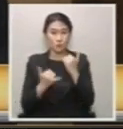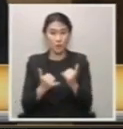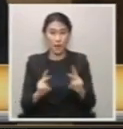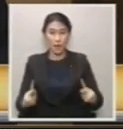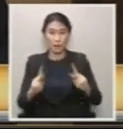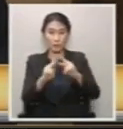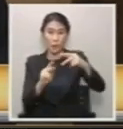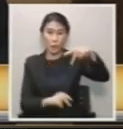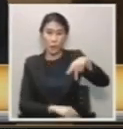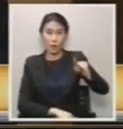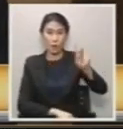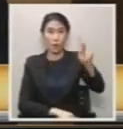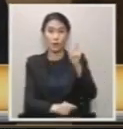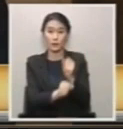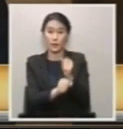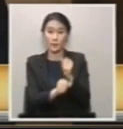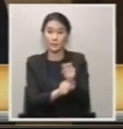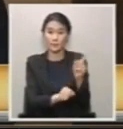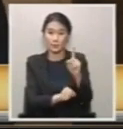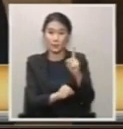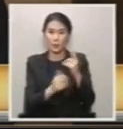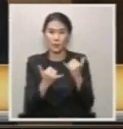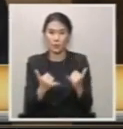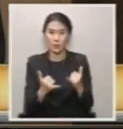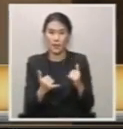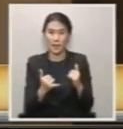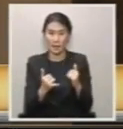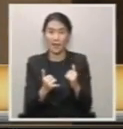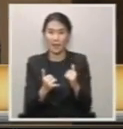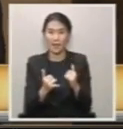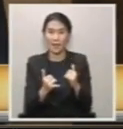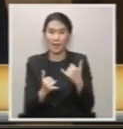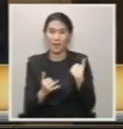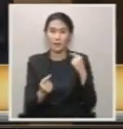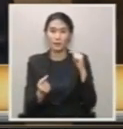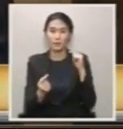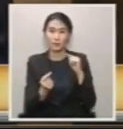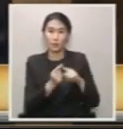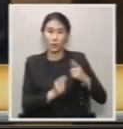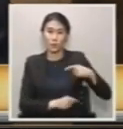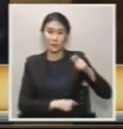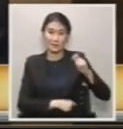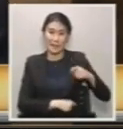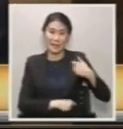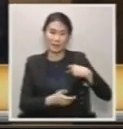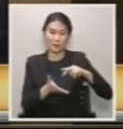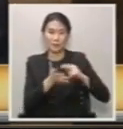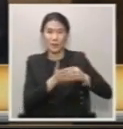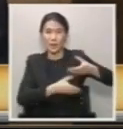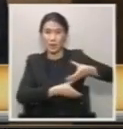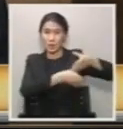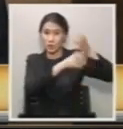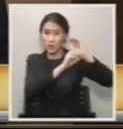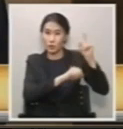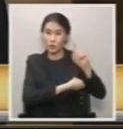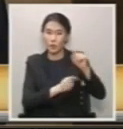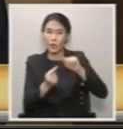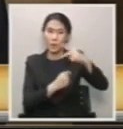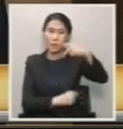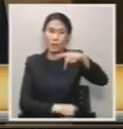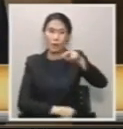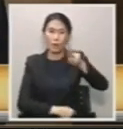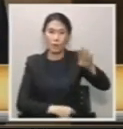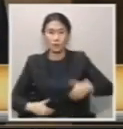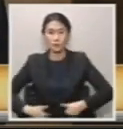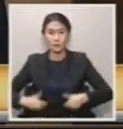คือวันนี้สำนักงานคณะกรรมการกฤษฎีกาได้พยายามทบทวนนะครับพระราชบัญญัติส่งเสริมและพัฒนาคุณ